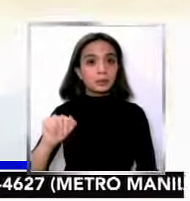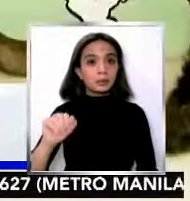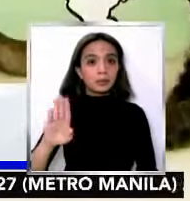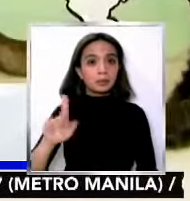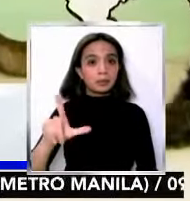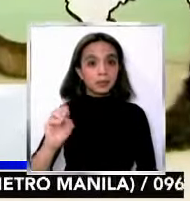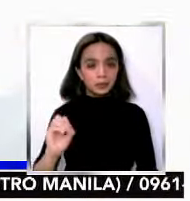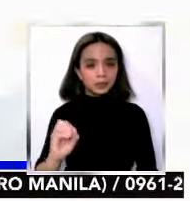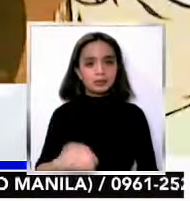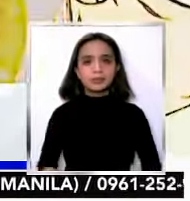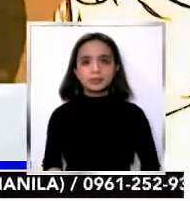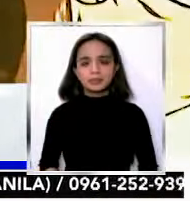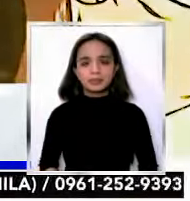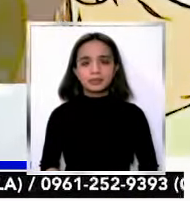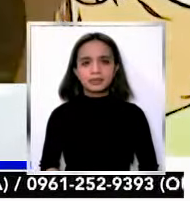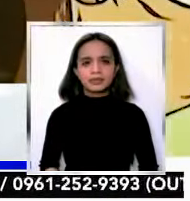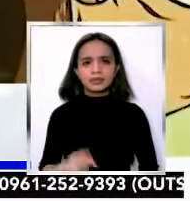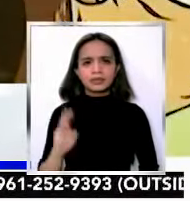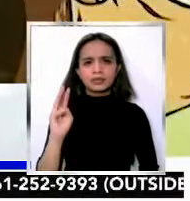Leroy,